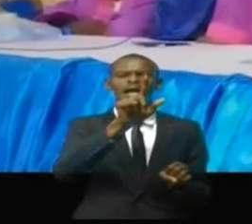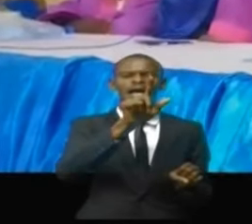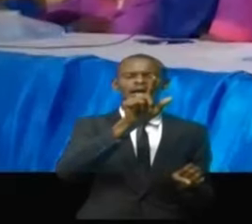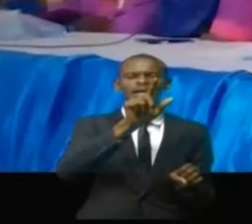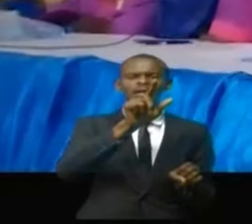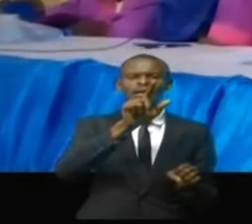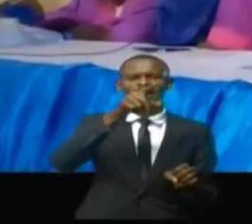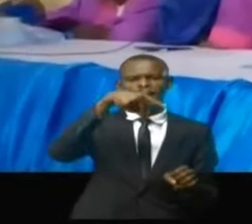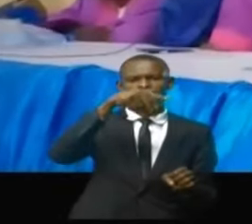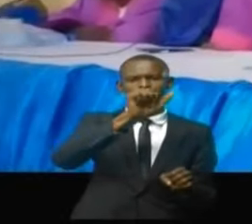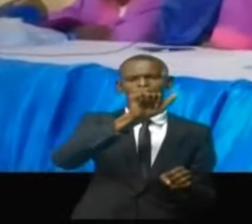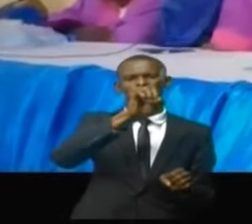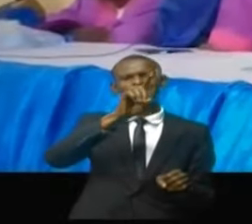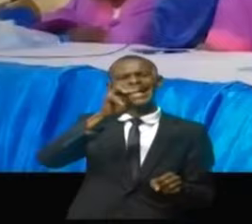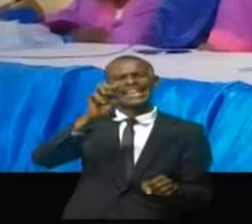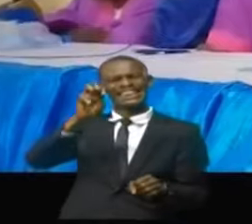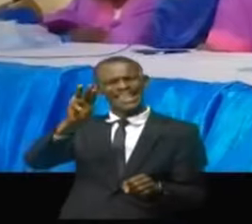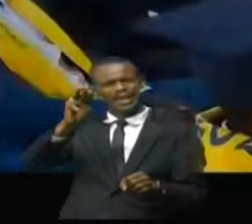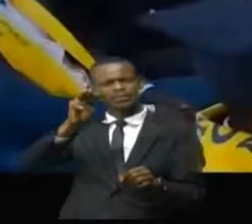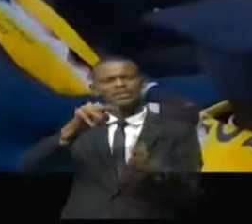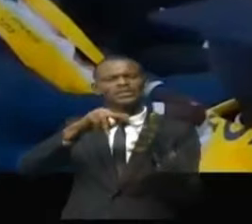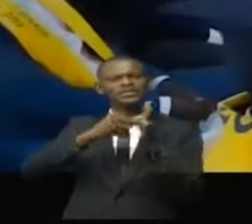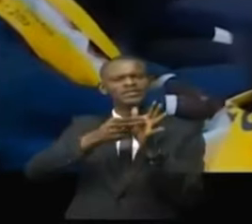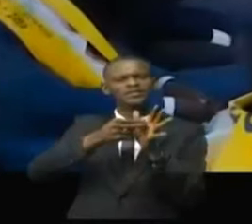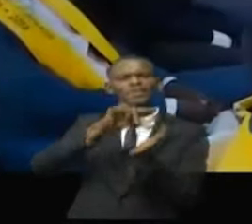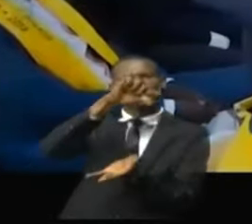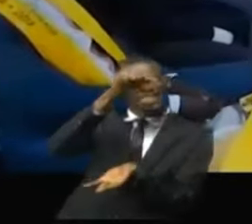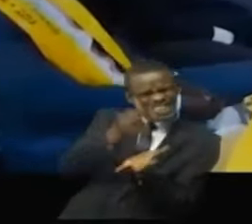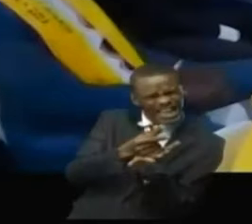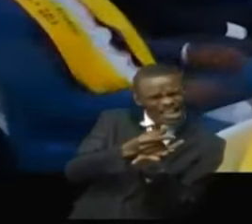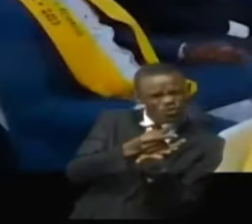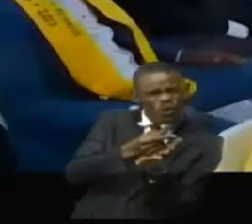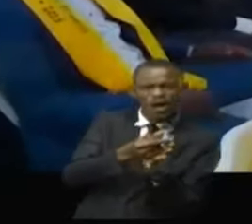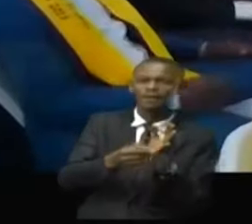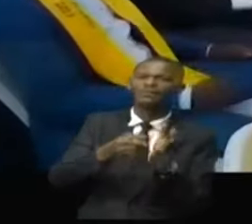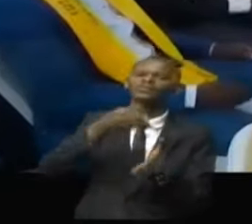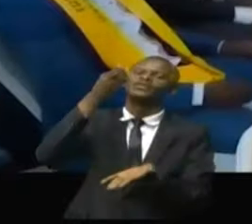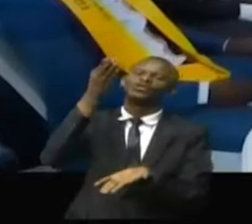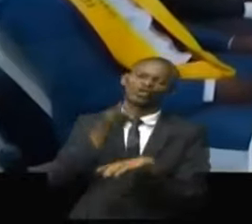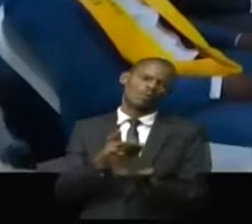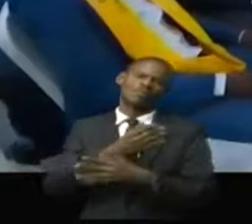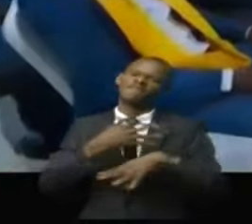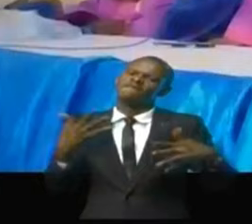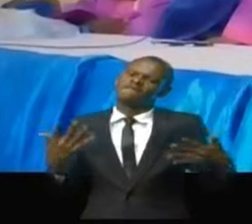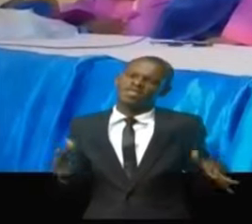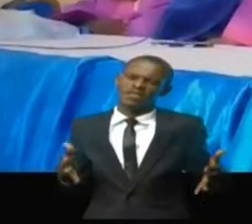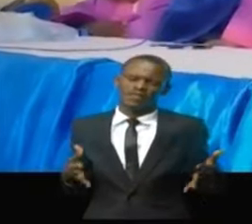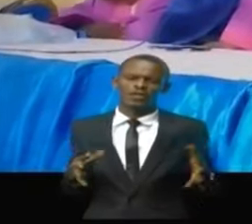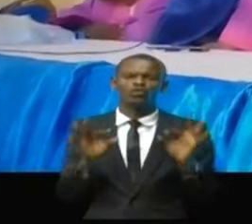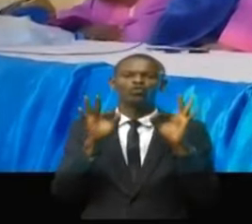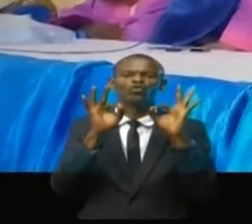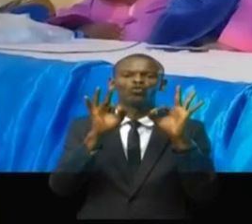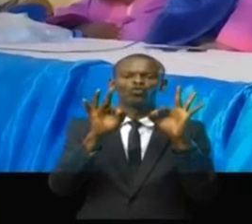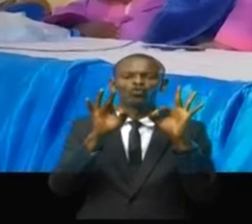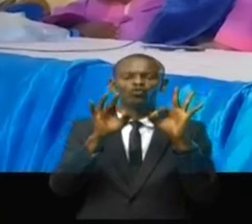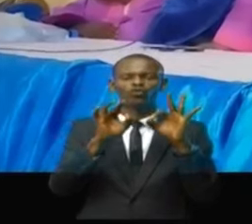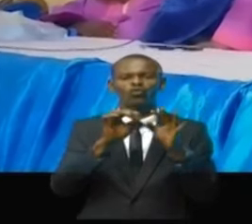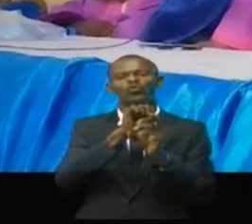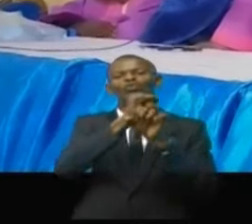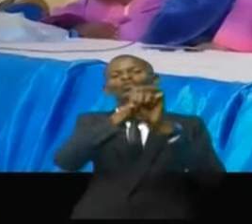des graduats n'existera plus. Qu'il nous soit permis en tant qu'autorité